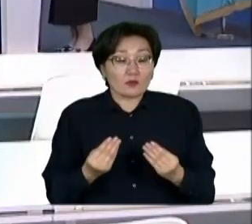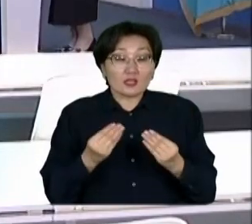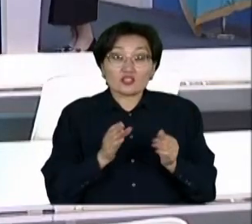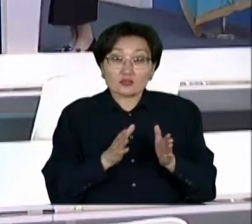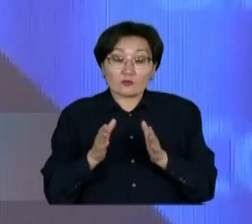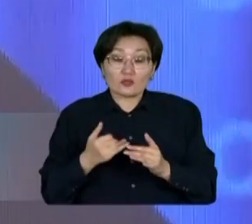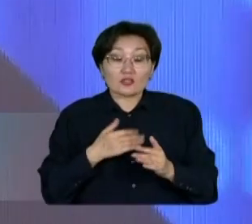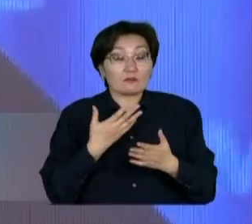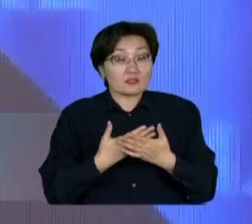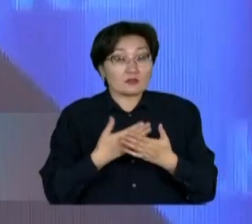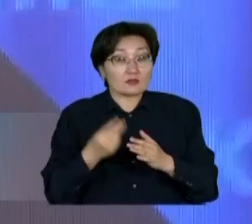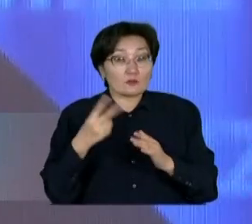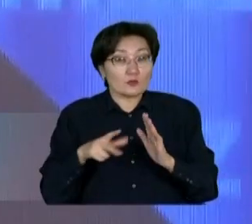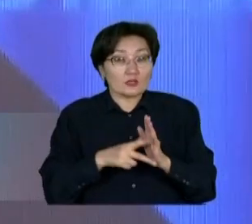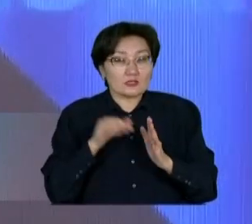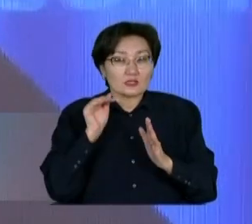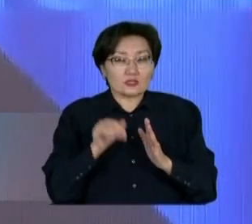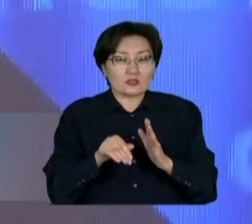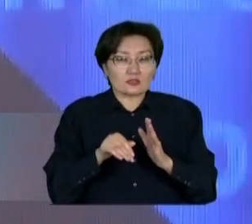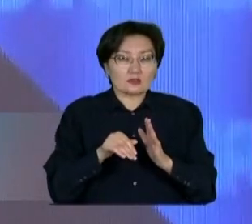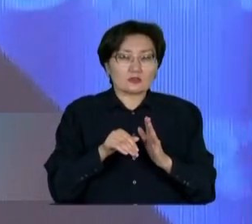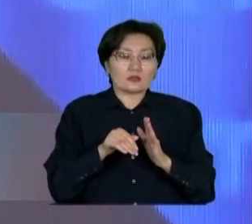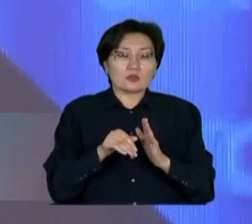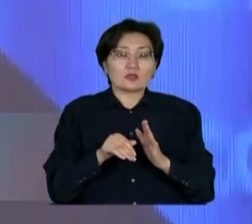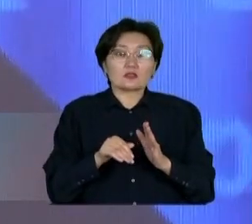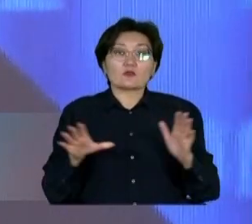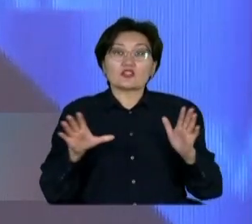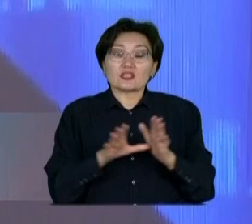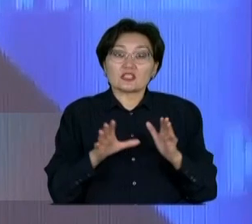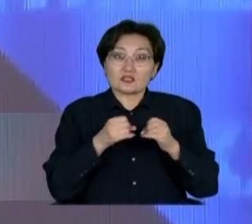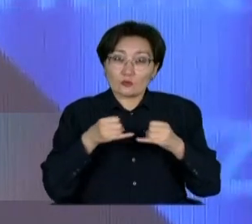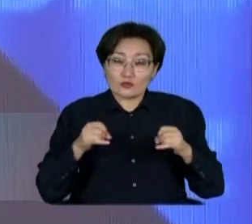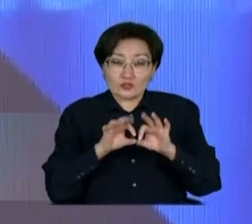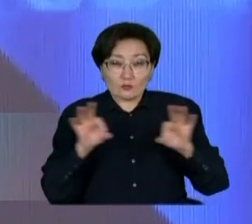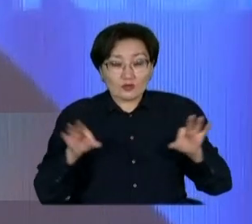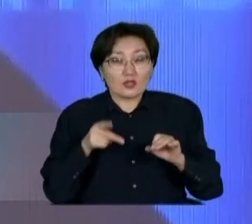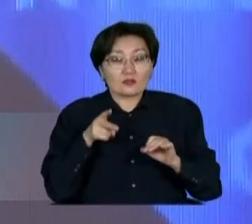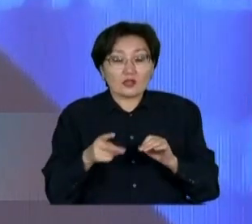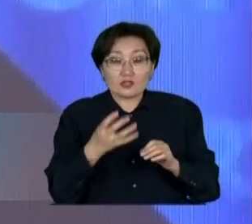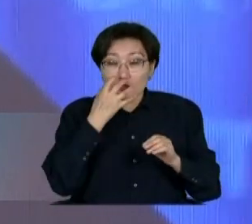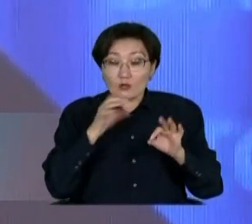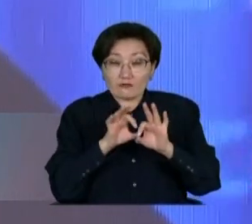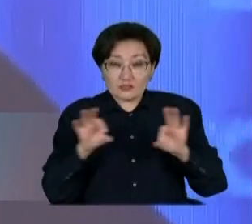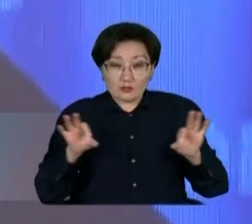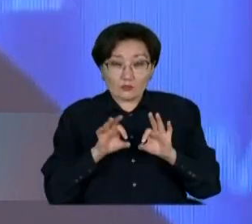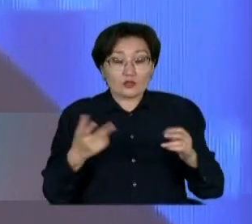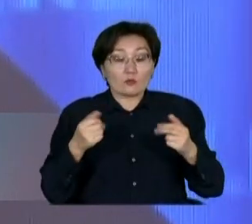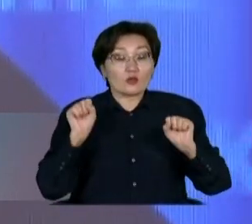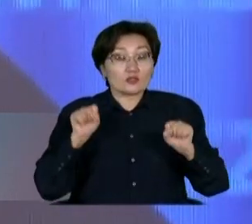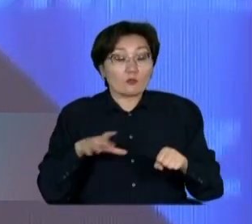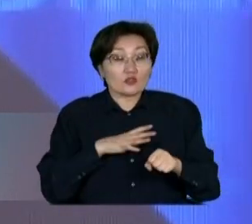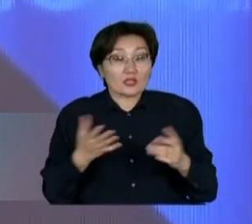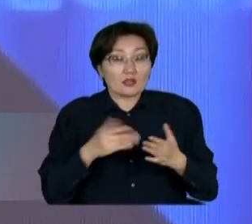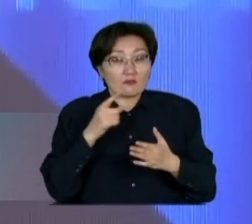режиме у нас порядка 28 тысяч электрических сетей, более 2000 тепловых сетей. Конечно, могут быть